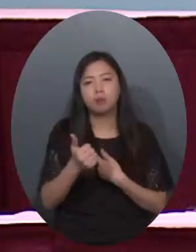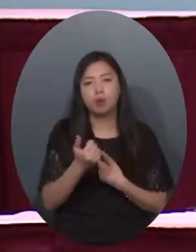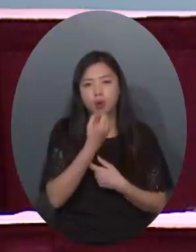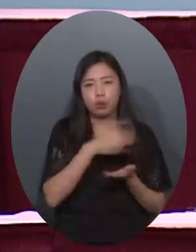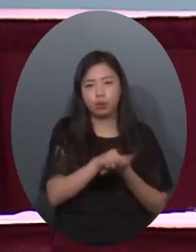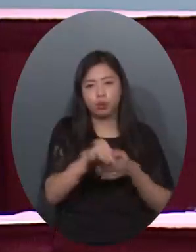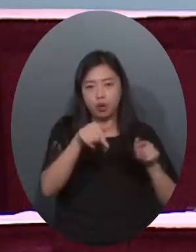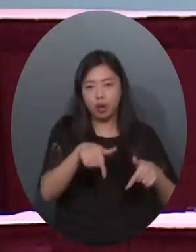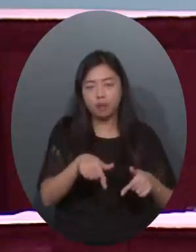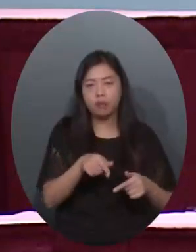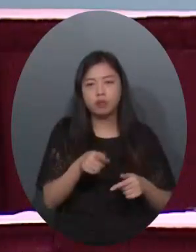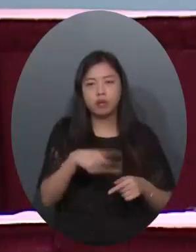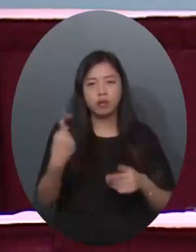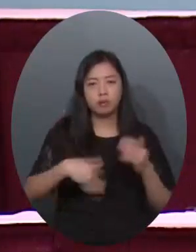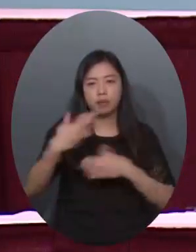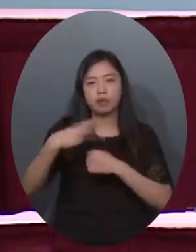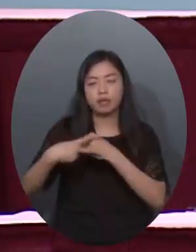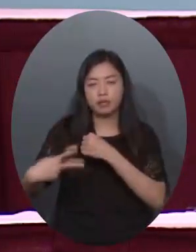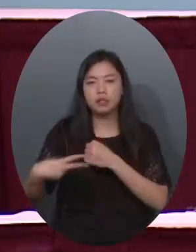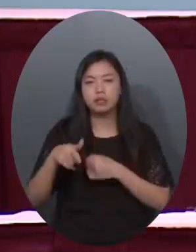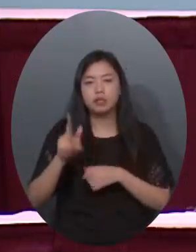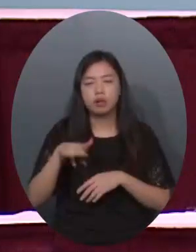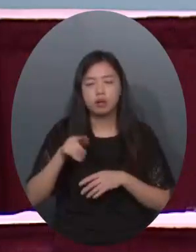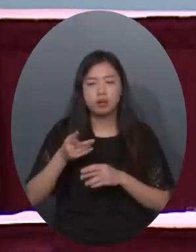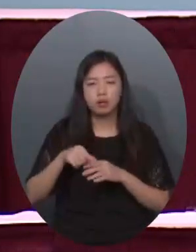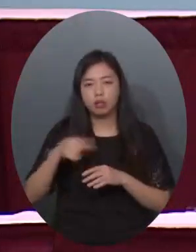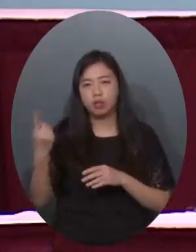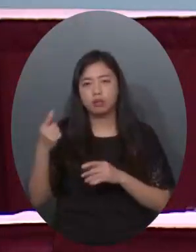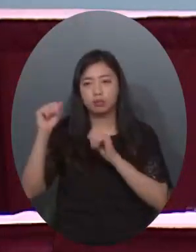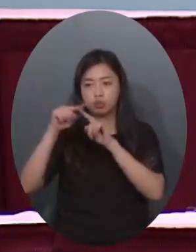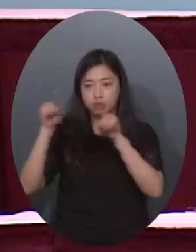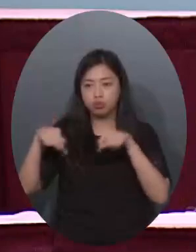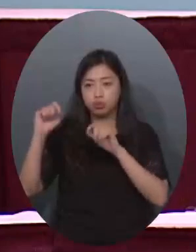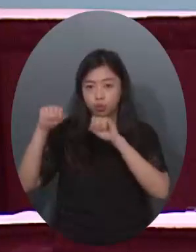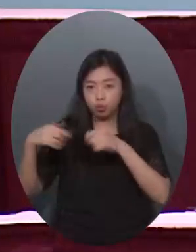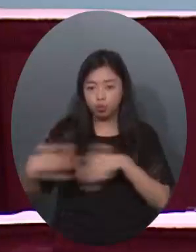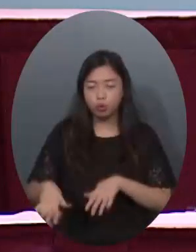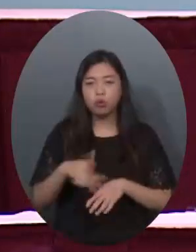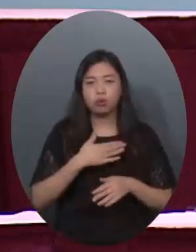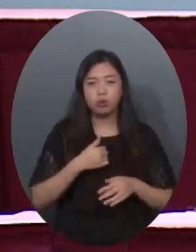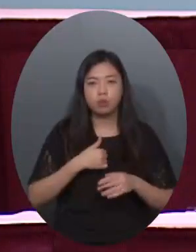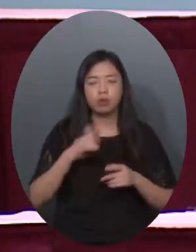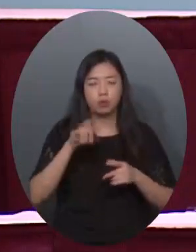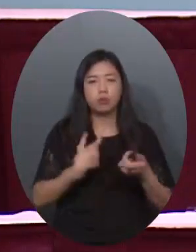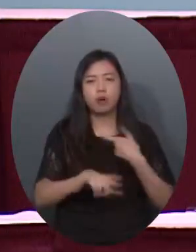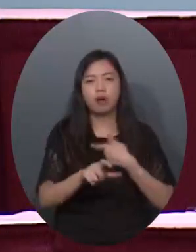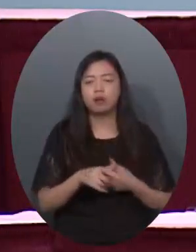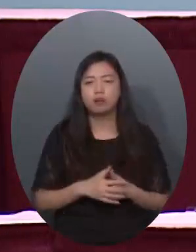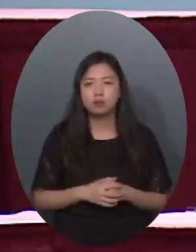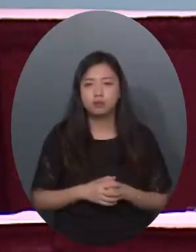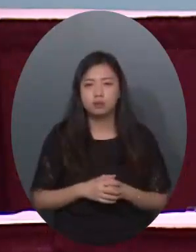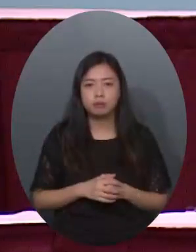二期的物業發展項目待取得預售樓花同意書後便將進行開售。